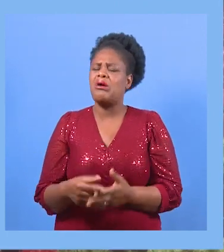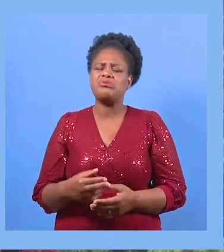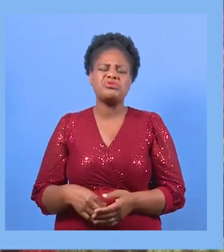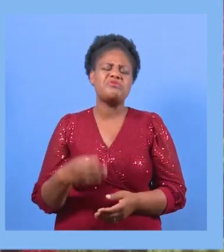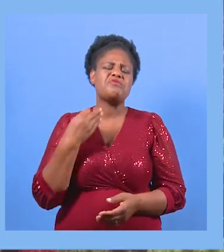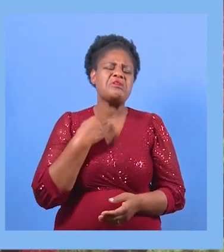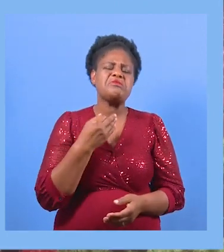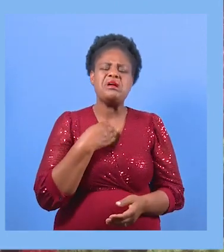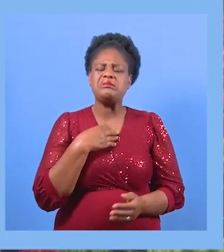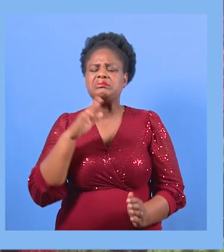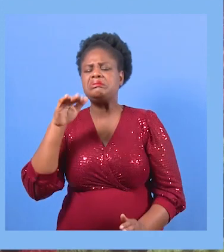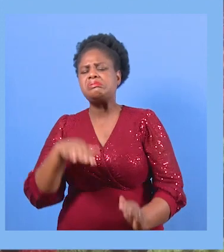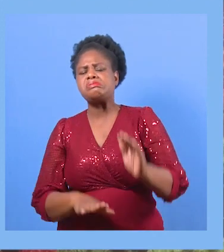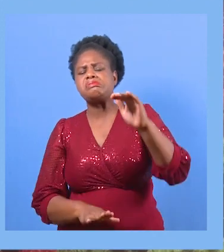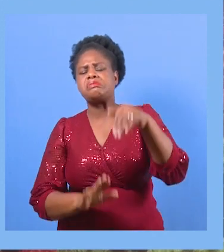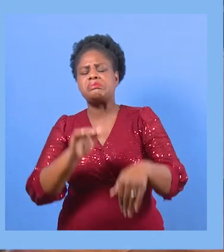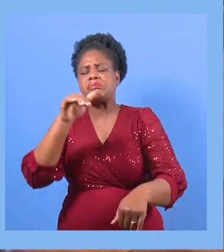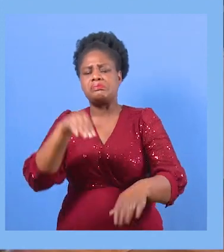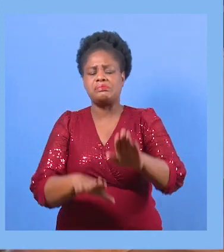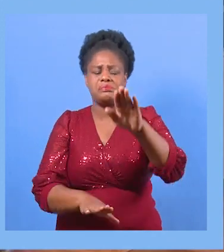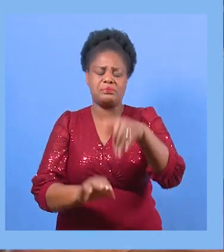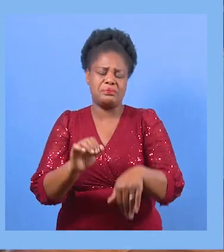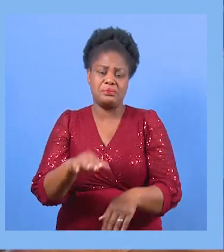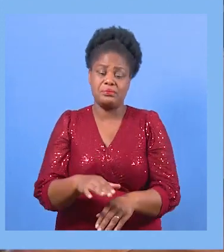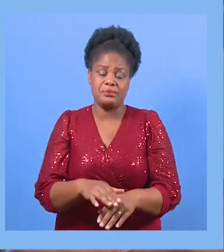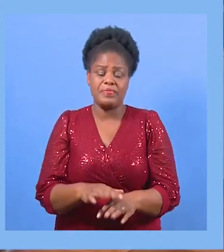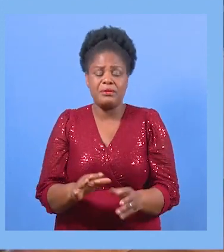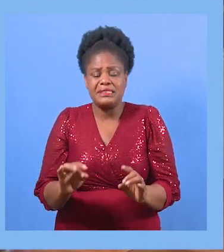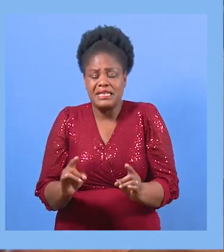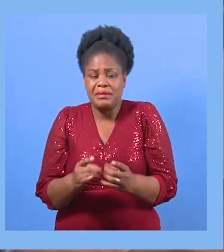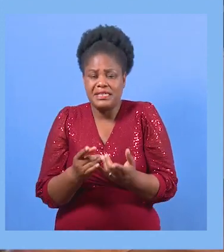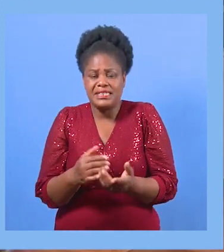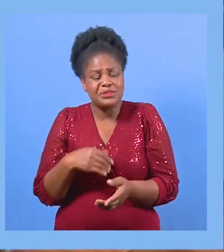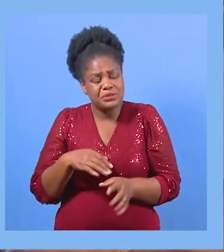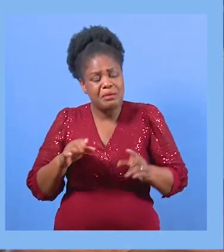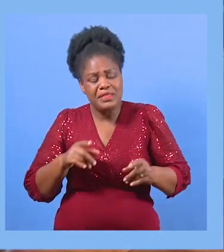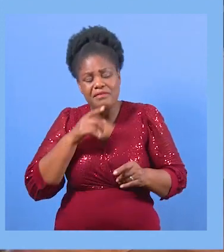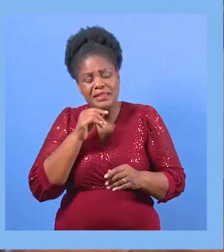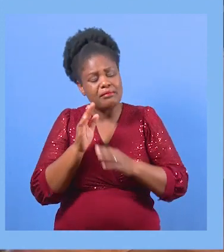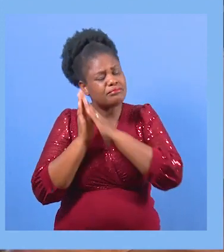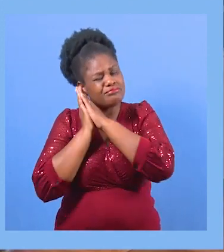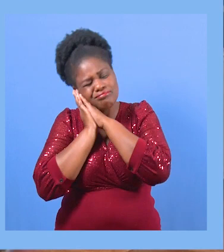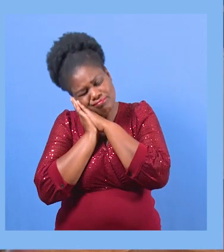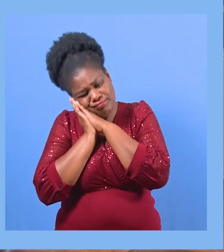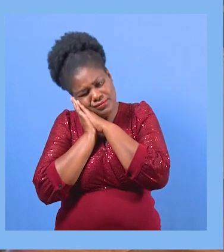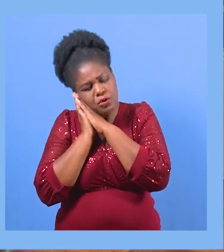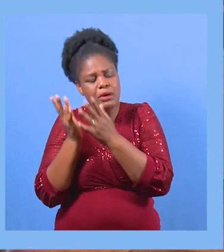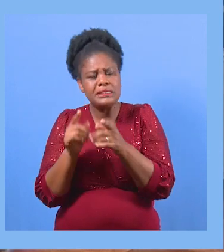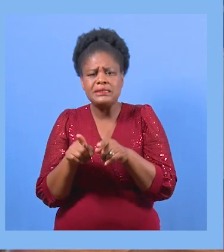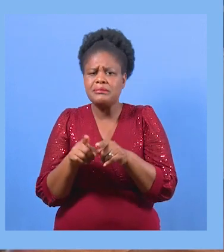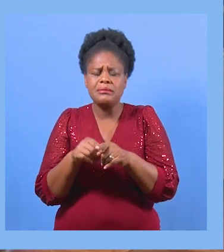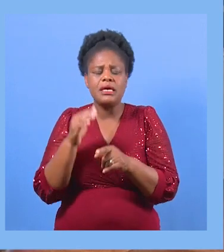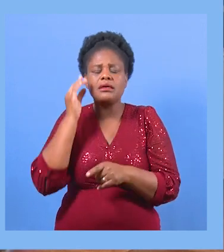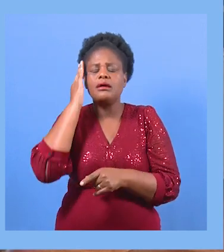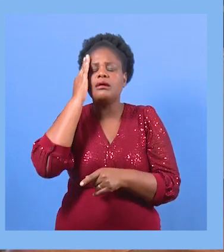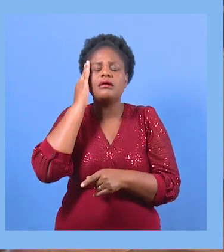dzinoita muzerere? Zviri kuitika izvi takavata here? Takakotsera here? Zviri kutoita kunge zvekurota kaizvo, kunzwa